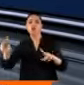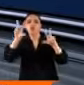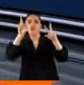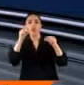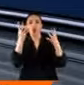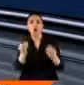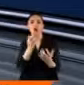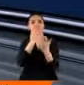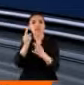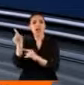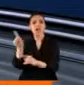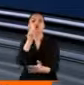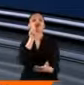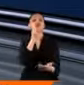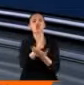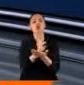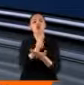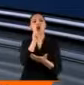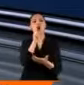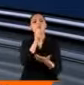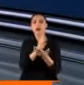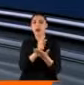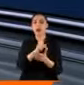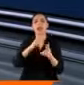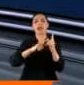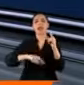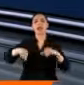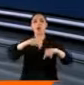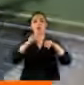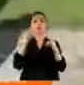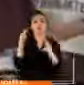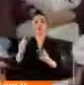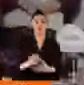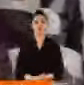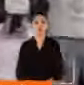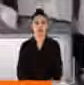bulundu. Tabii son karar Anayasa Mahkemesi Genel Kurulu'nun.